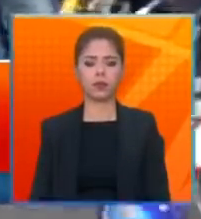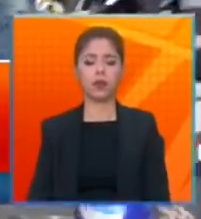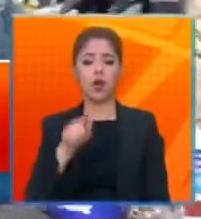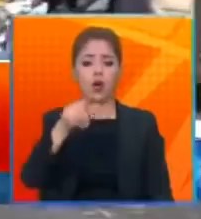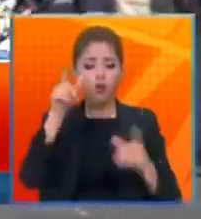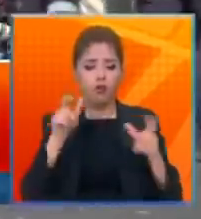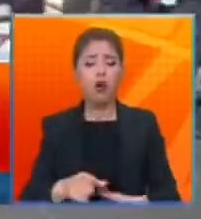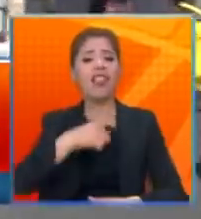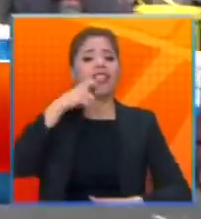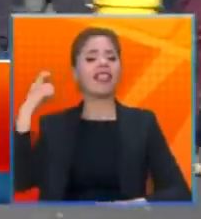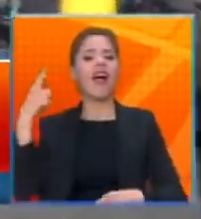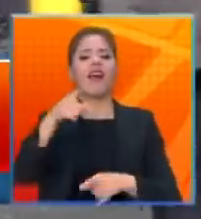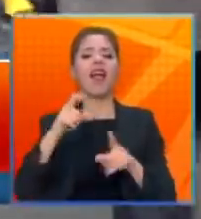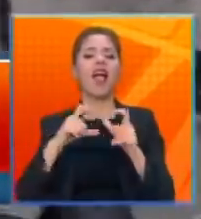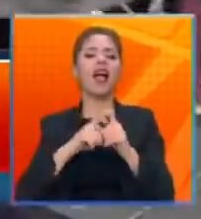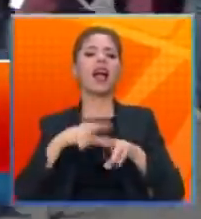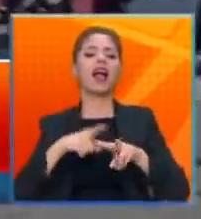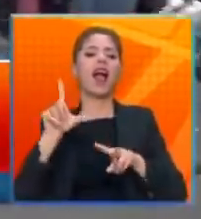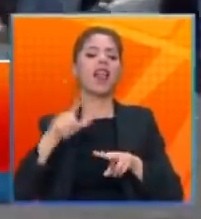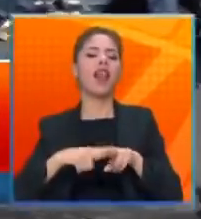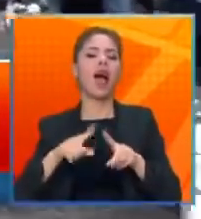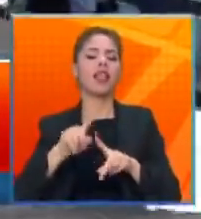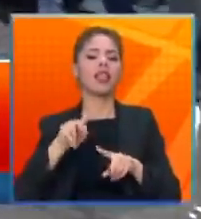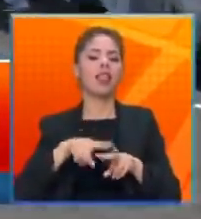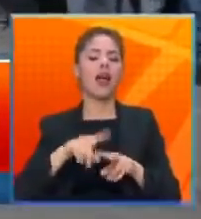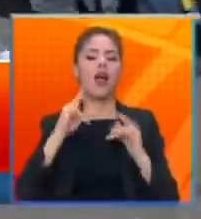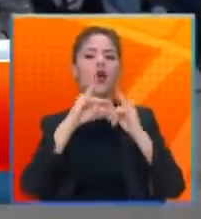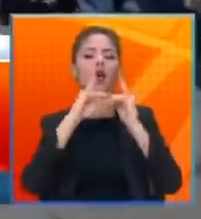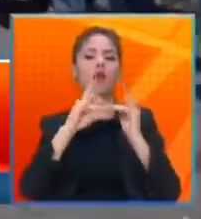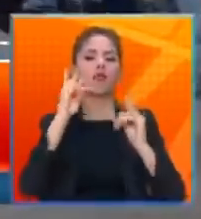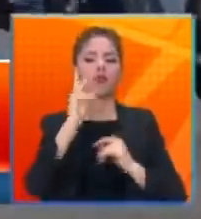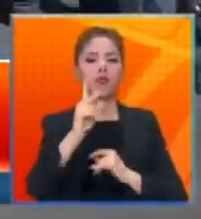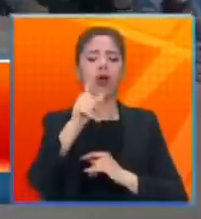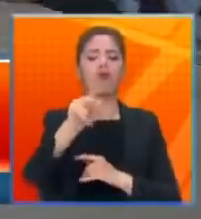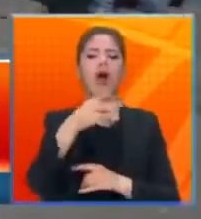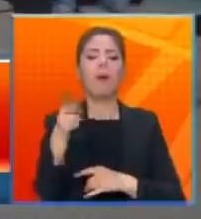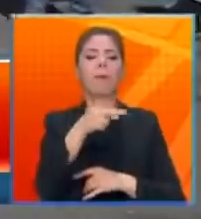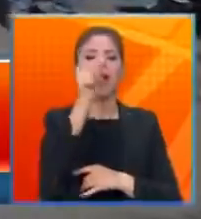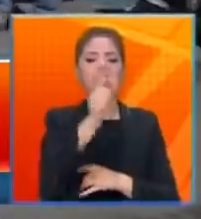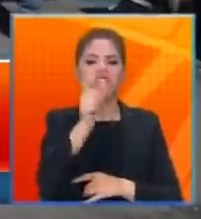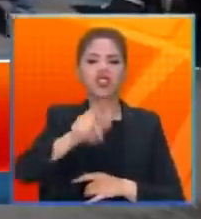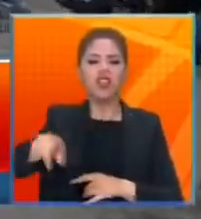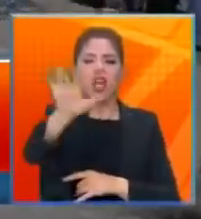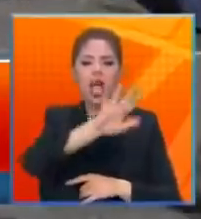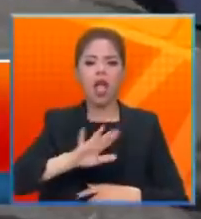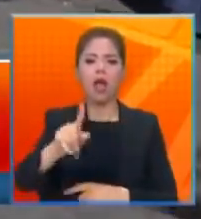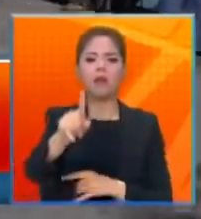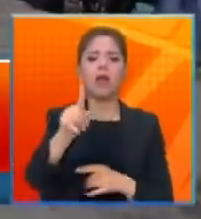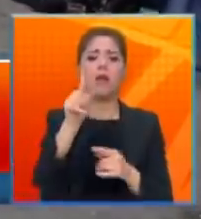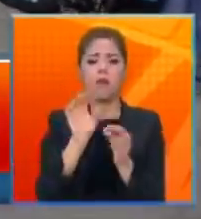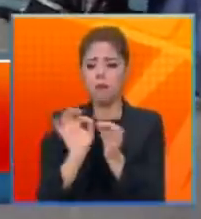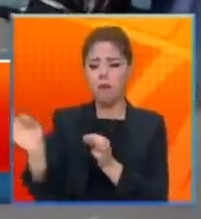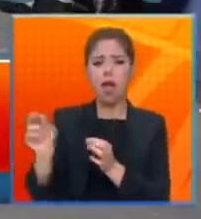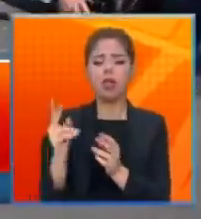Burası da tarihi Galata Köprüsü. İşte balıkçıları görüyoruz, sıradan bir gün gibi. Hiçbir önlem yok. Hatta bir metre kuralına